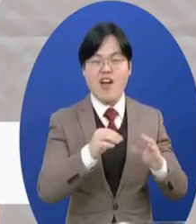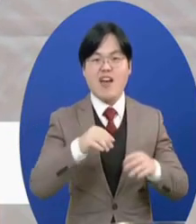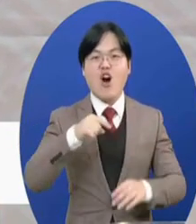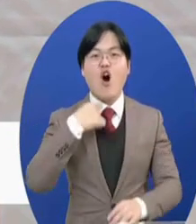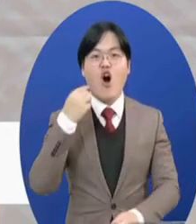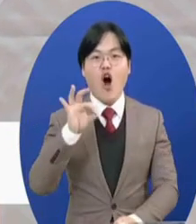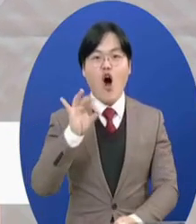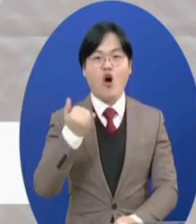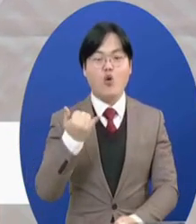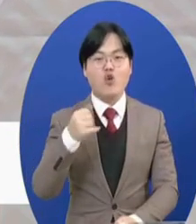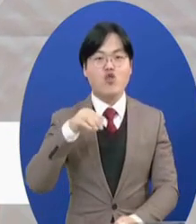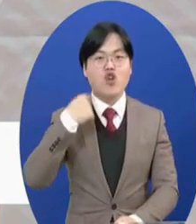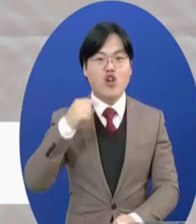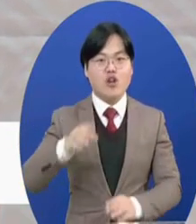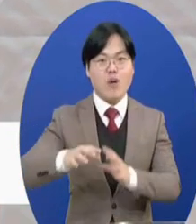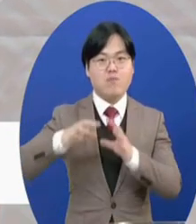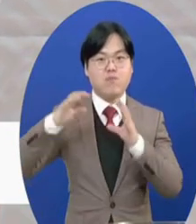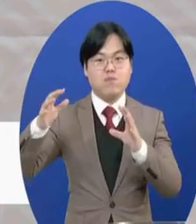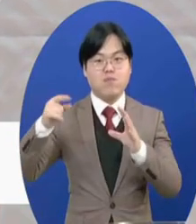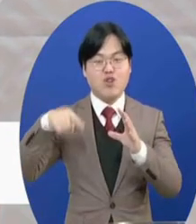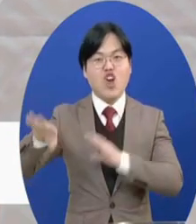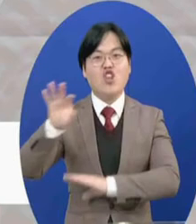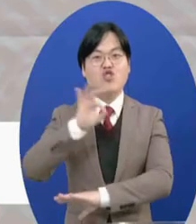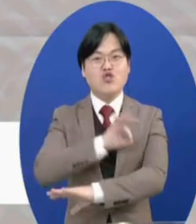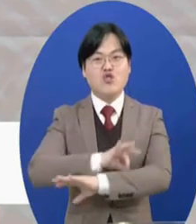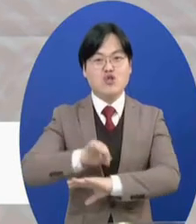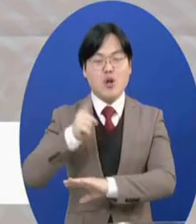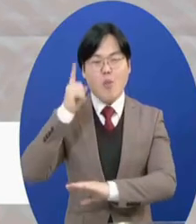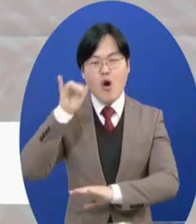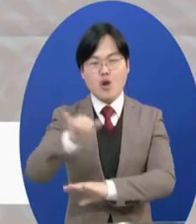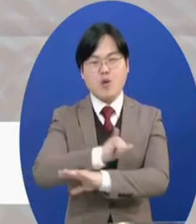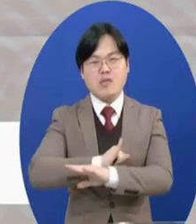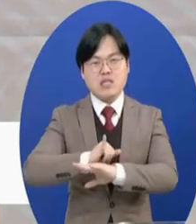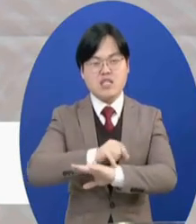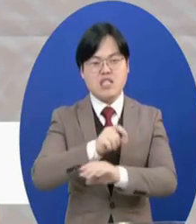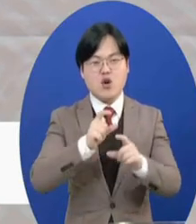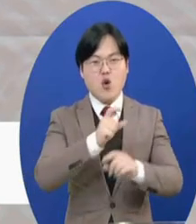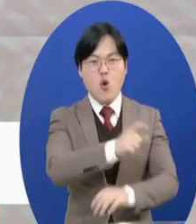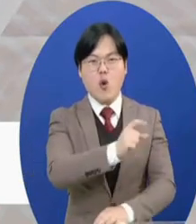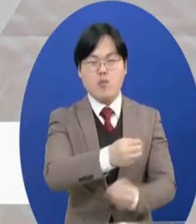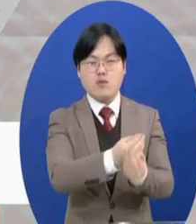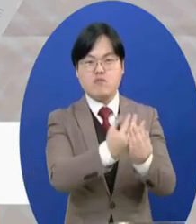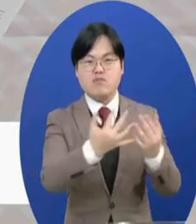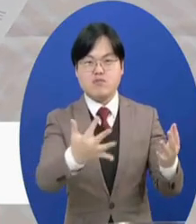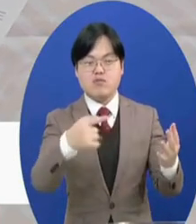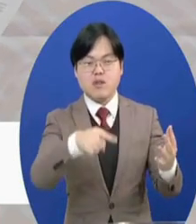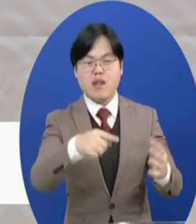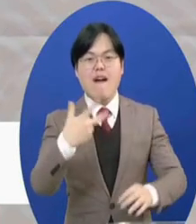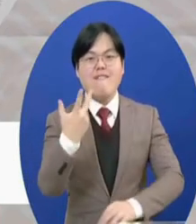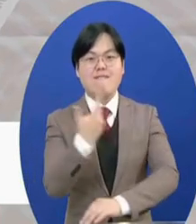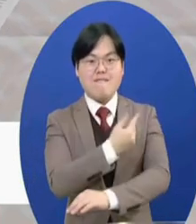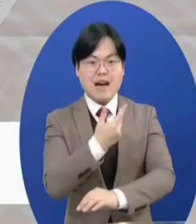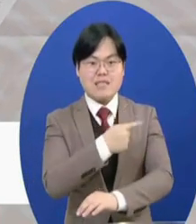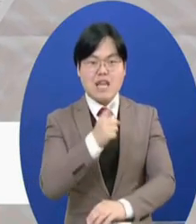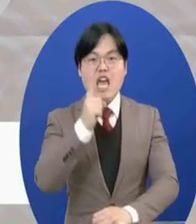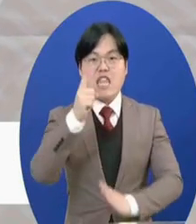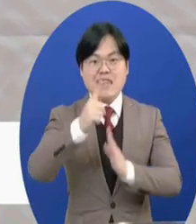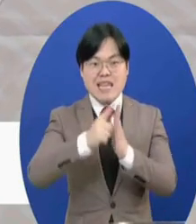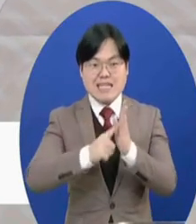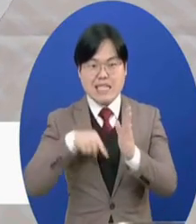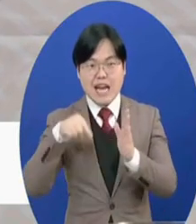компани одоо оюу толгойн төсөл Монголын нийт ард түмнийг вакцинжуулахын ажлыг нэг сарынхаа